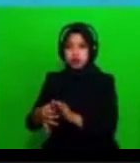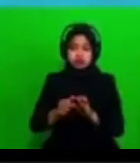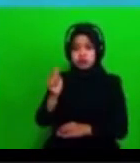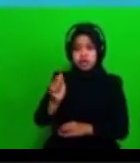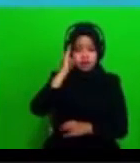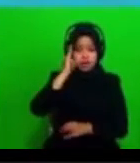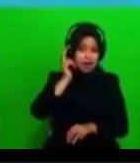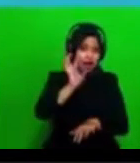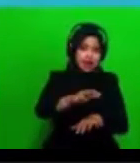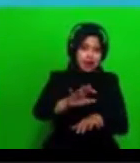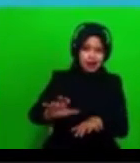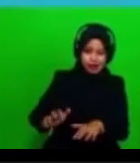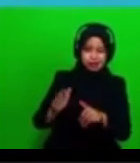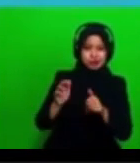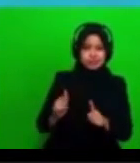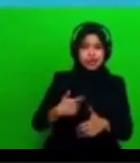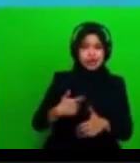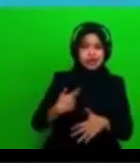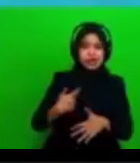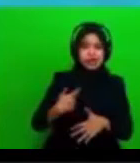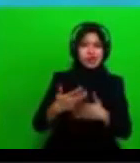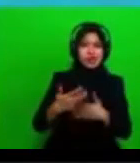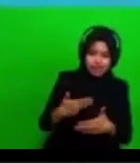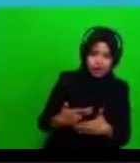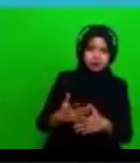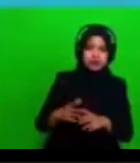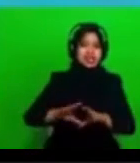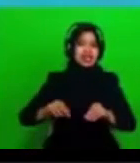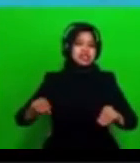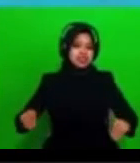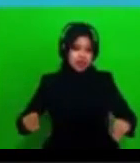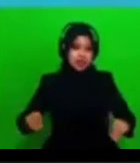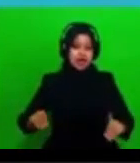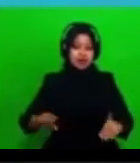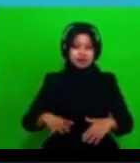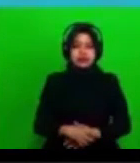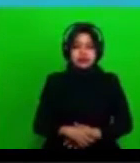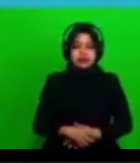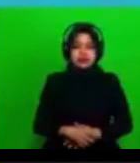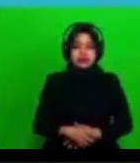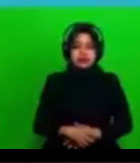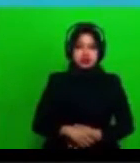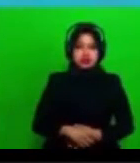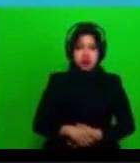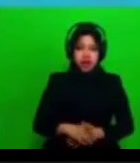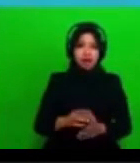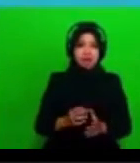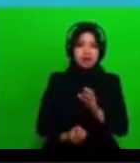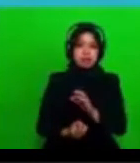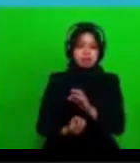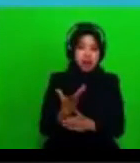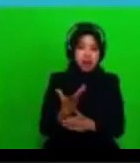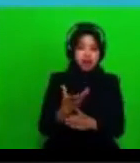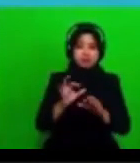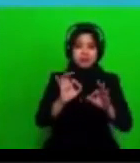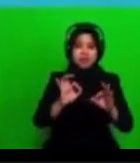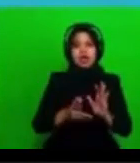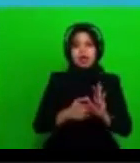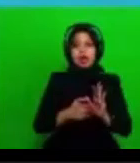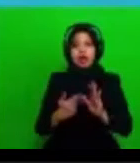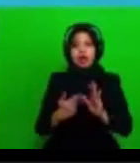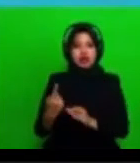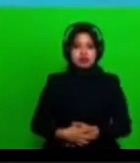dengan pemerintah daerah, industri, dunia kerja, dan kita juga mengembangkan platform